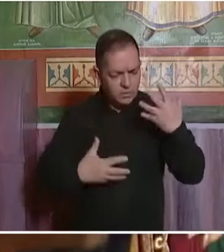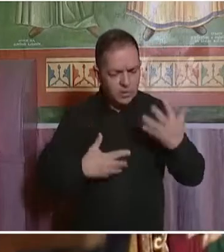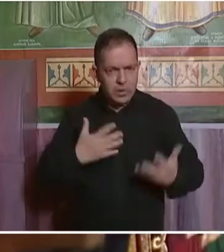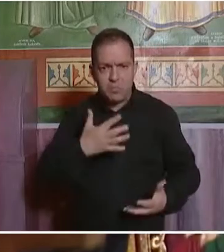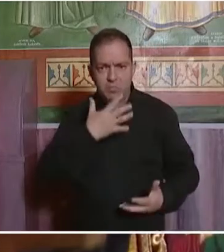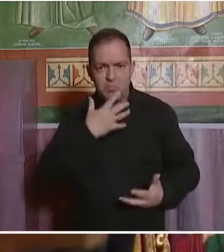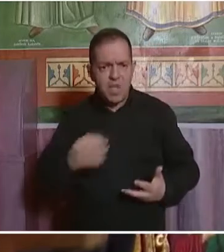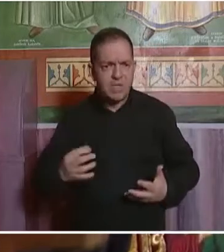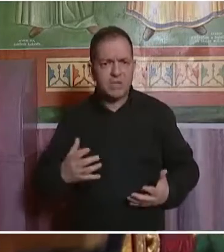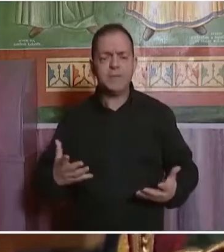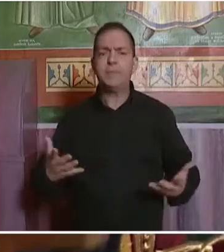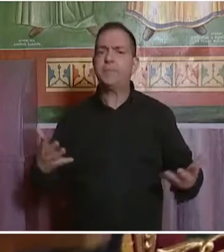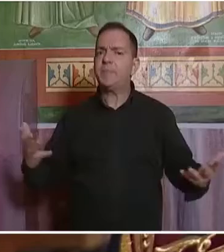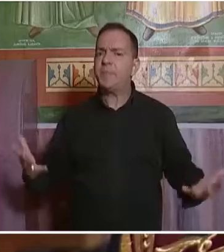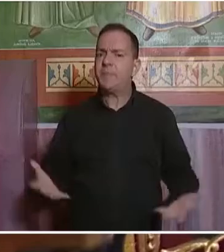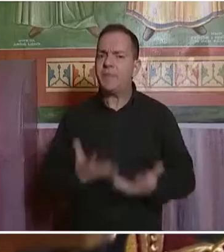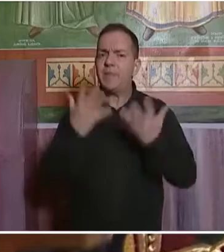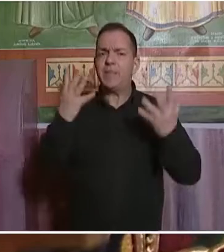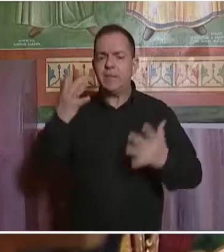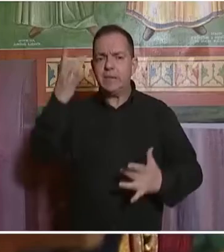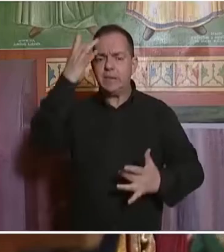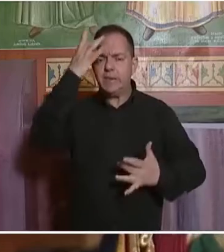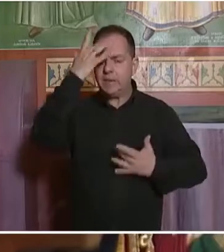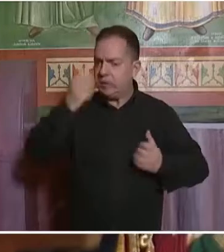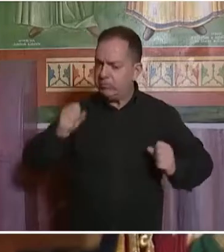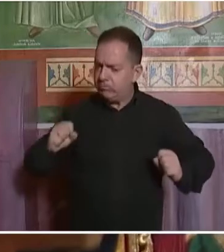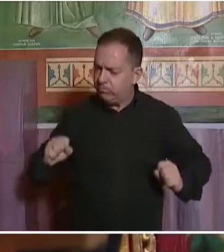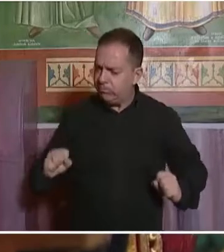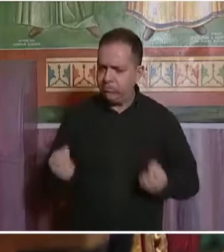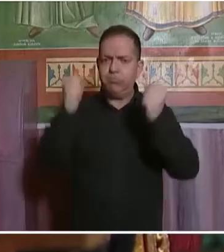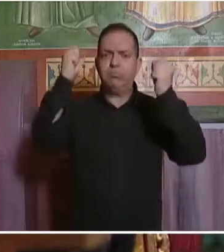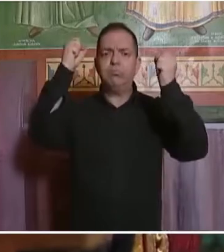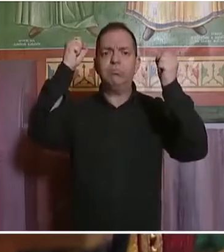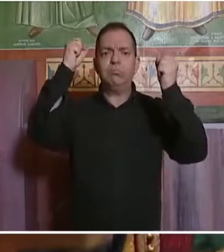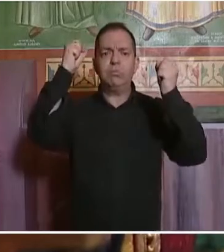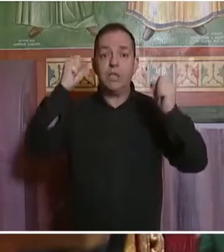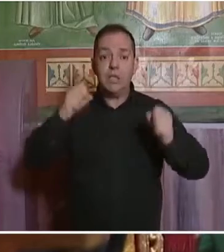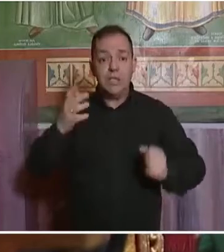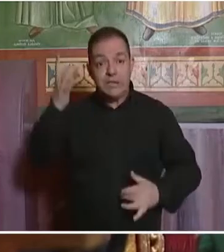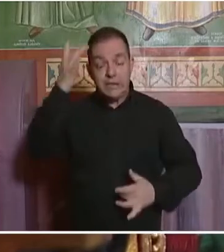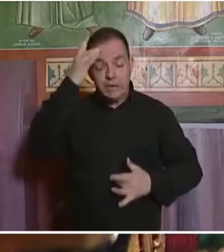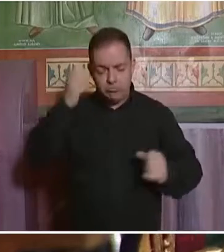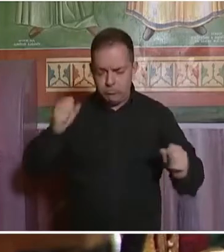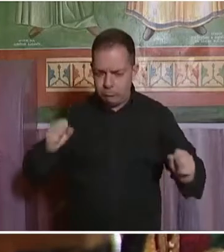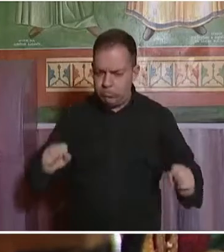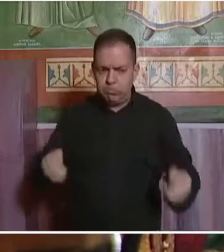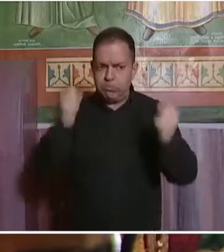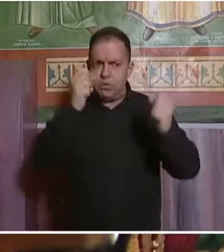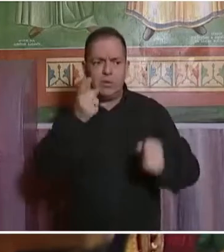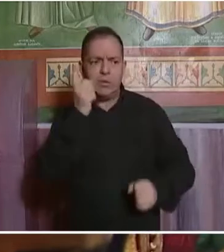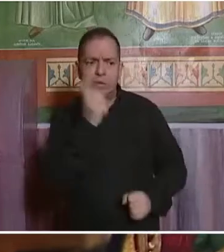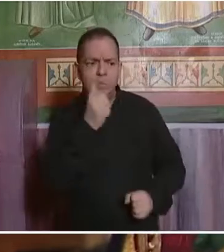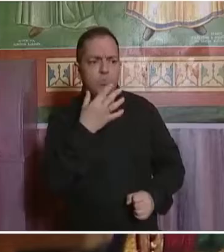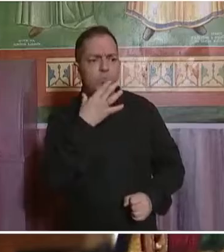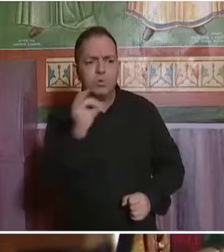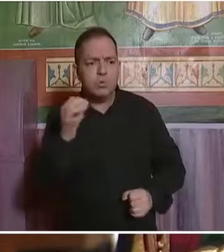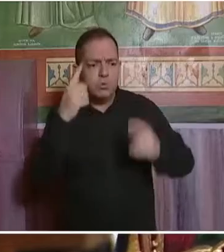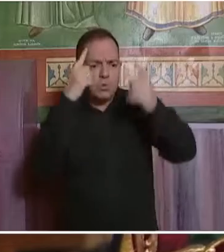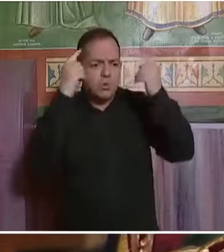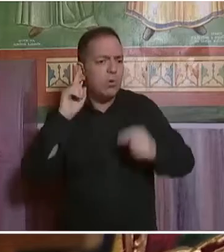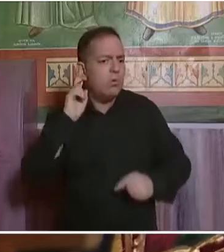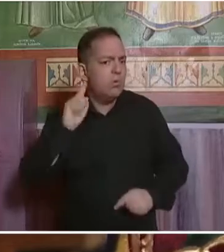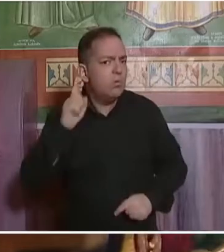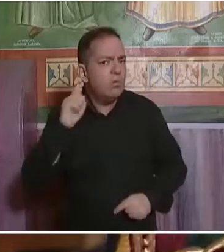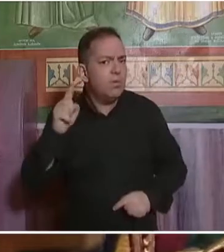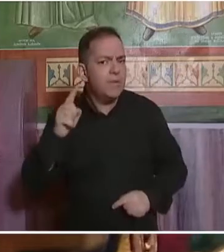εγείρεται, ξεσηκώνεται η συνείδησή μας, μας ελέγχει, μας παρατηρεί,